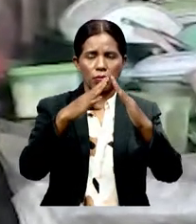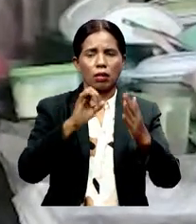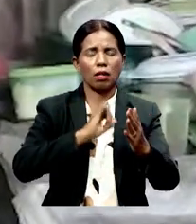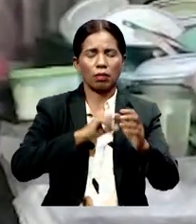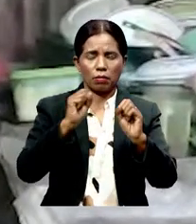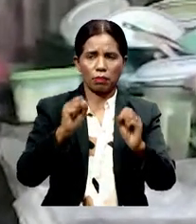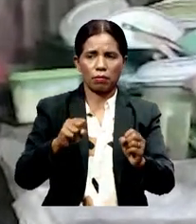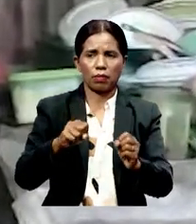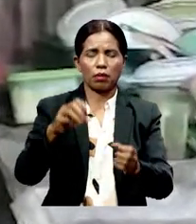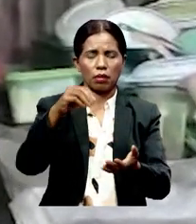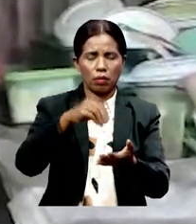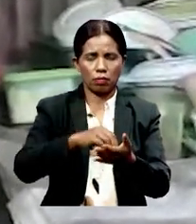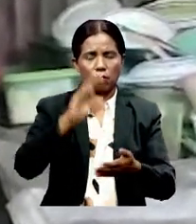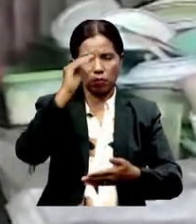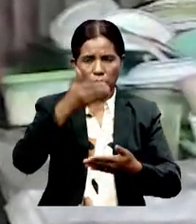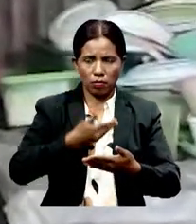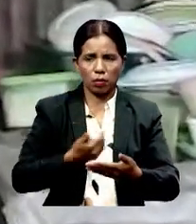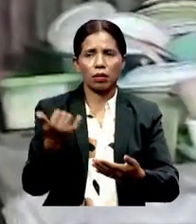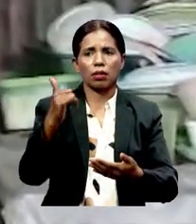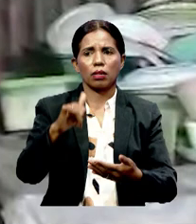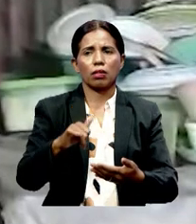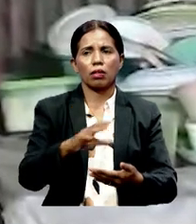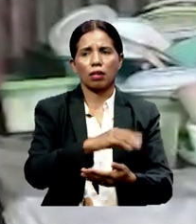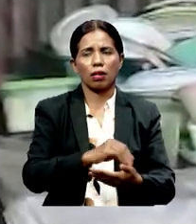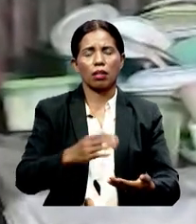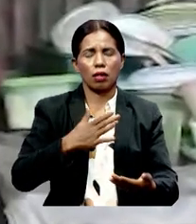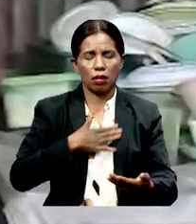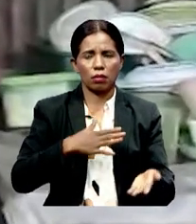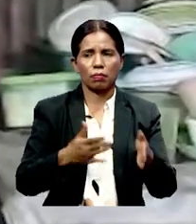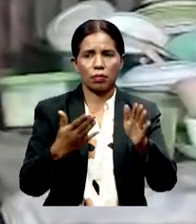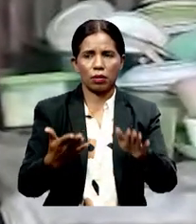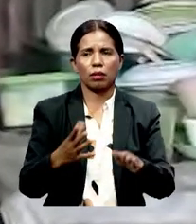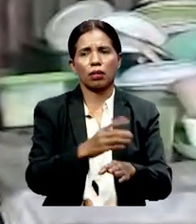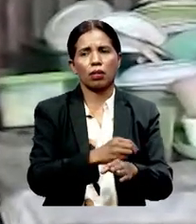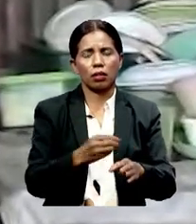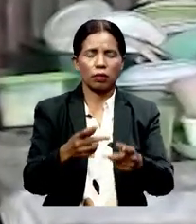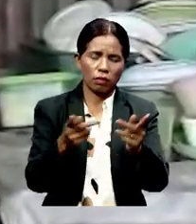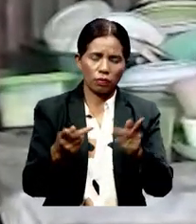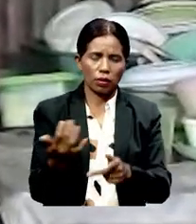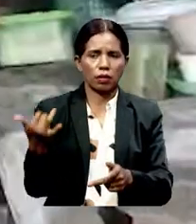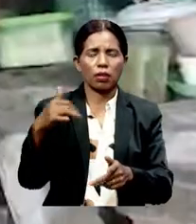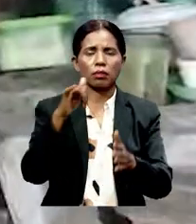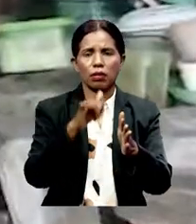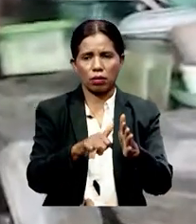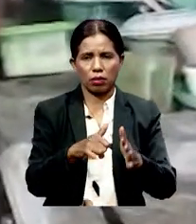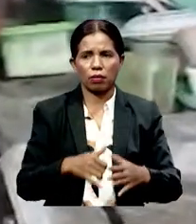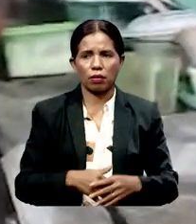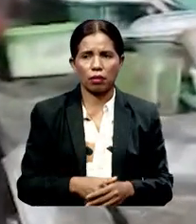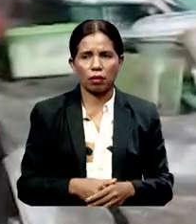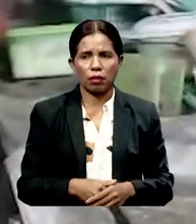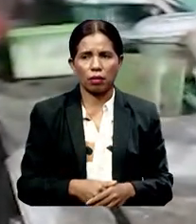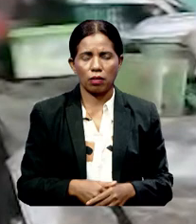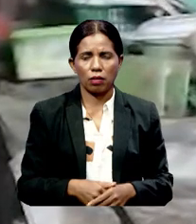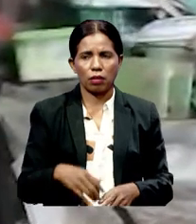au nya wan de wan sa de repente au de stinti au nya wan sira be wan sira ne muski la e la la Iya